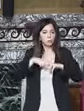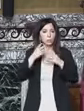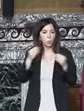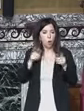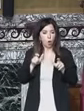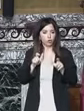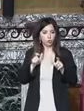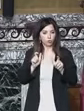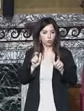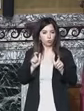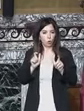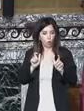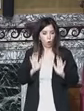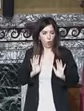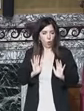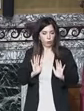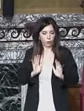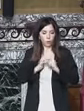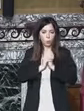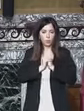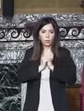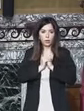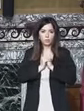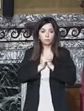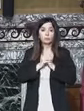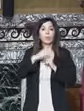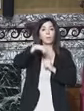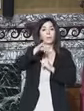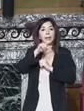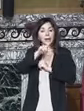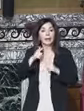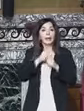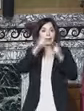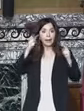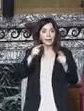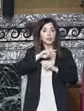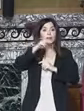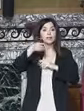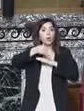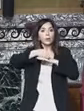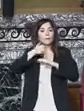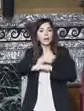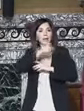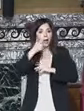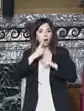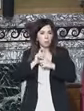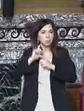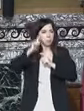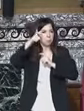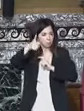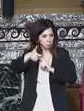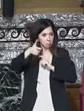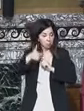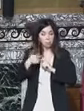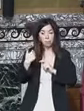contenute la crescita del prodotto interno lordo dovrebbe riprendere vigore nella seconda parte dell'anno superando nelle stime più